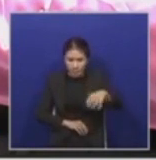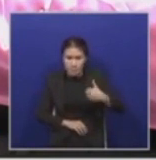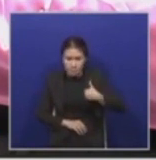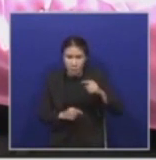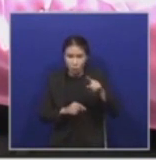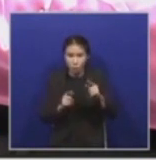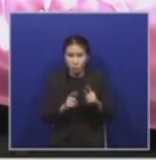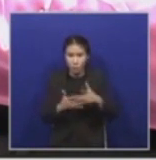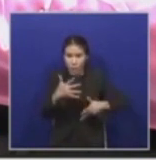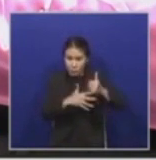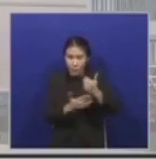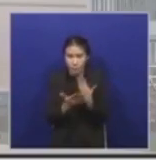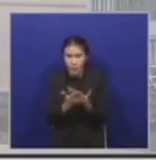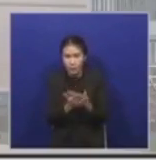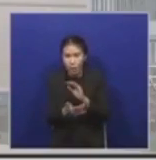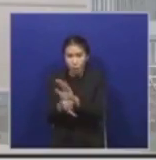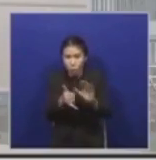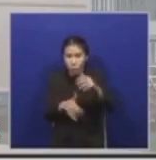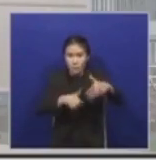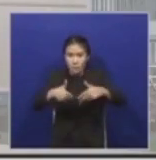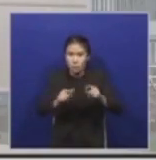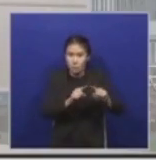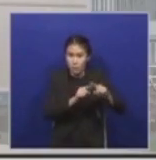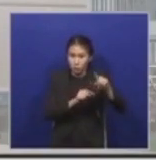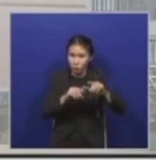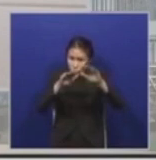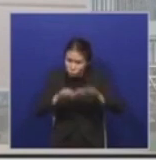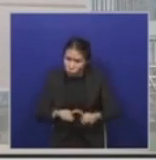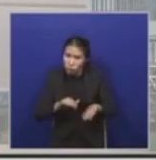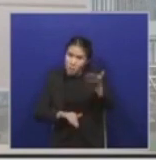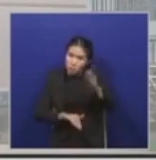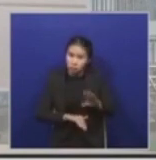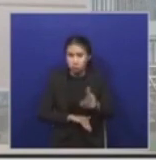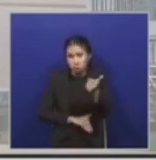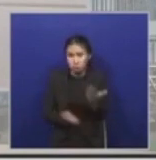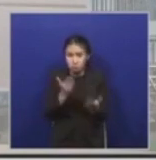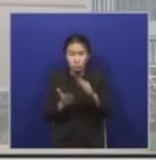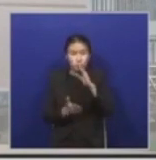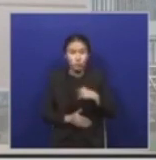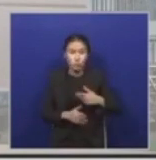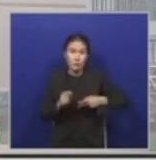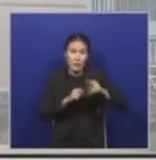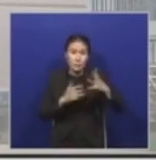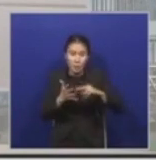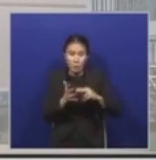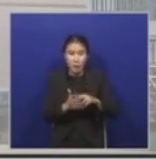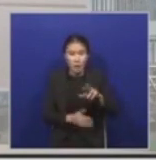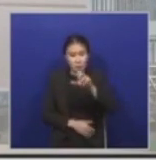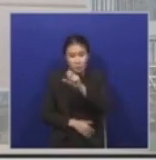การอนุมัติเงินต่างๆของพี่น้องประชาชนมันต้องปรับได้สิครับแต่ปรับไม่ได้แล้วจะมีส.ส.จะมีสภาไว้ทำ